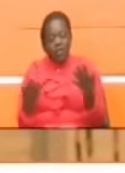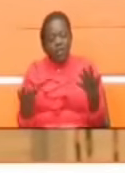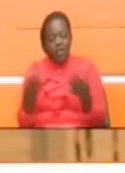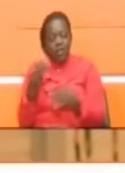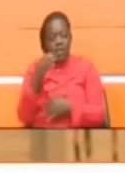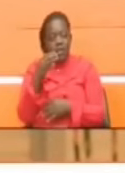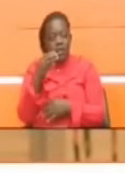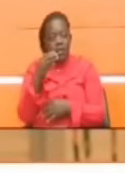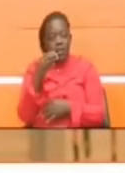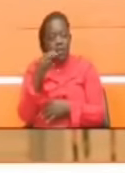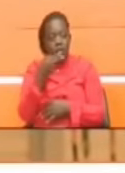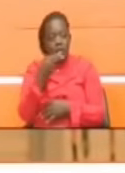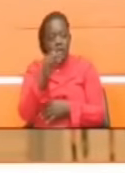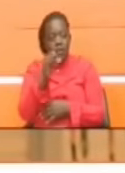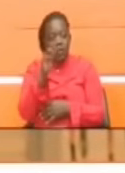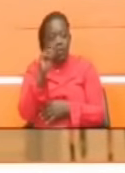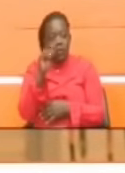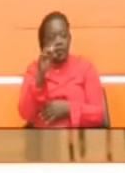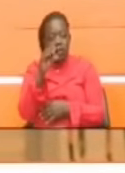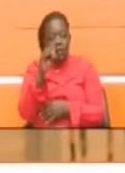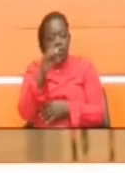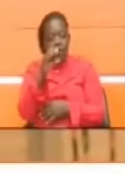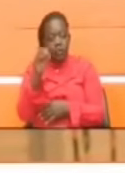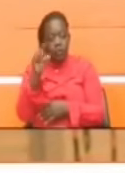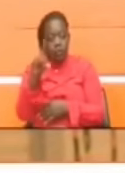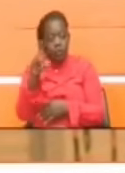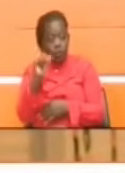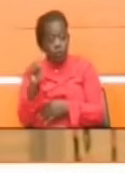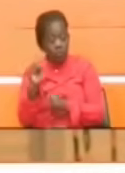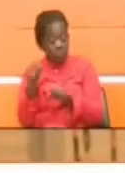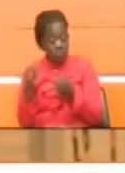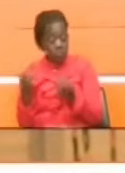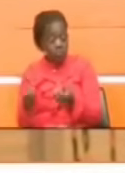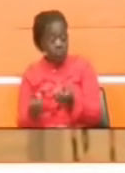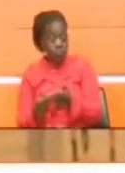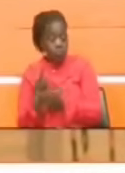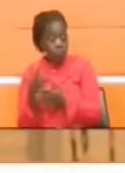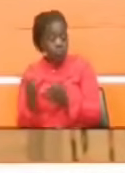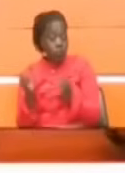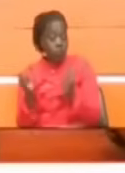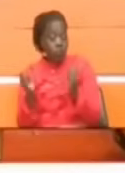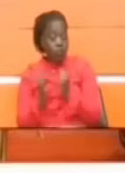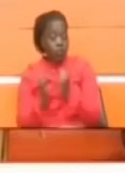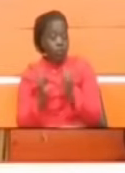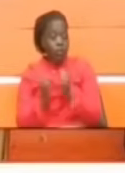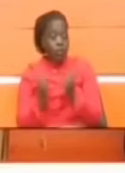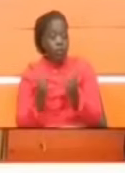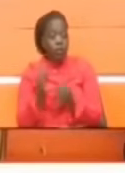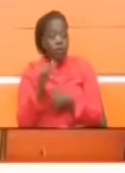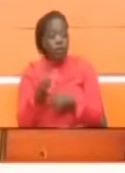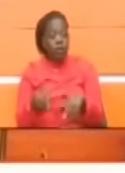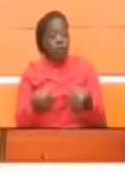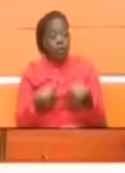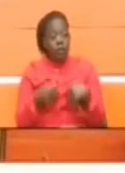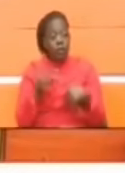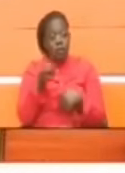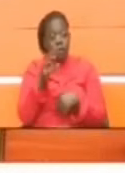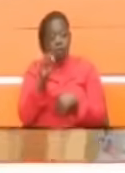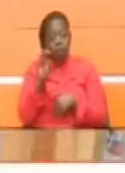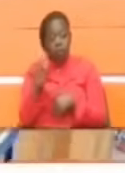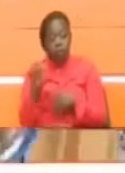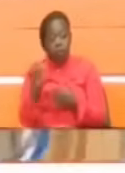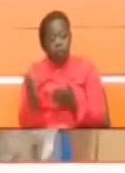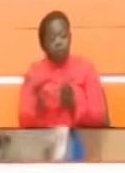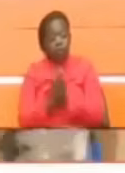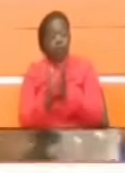so tezigenda leeta bulabe bwonna ku bulamu bwammwe. Debula mulungi nga mukozi mu kampuni